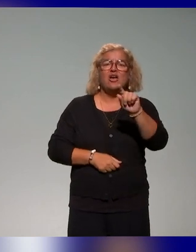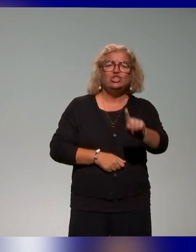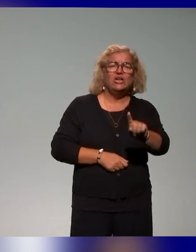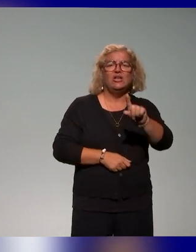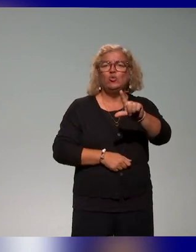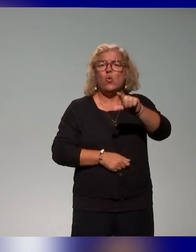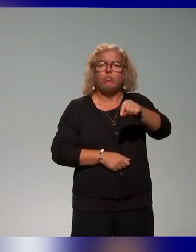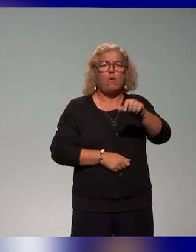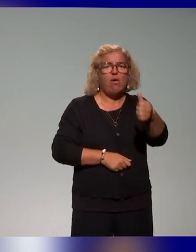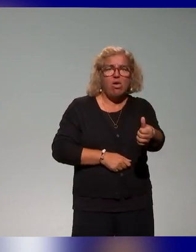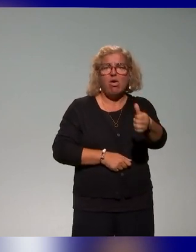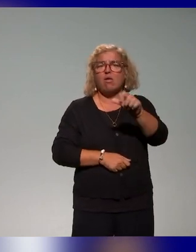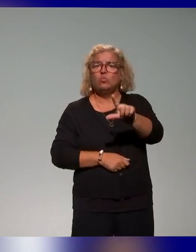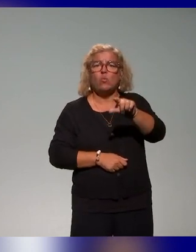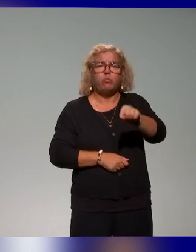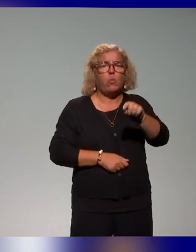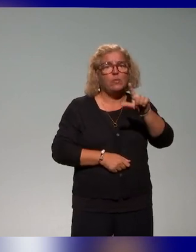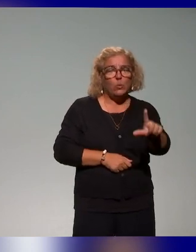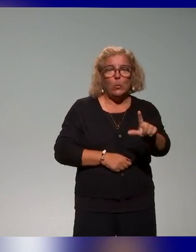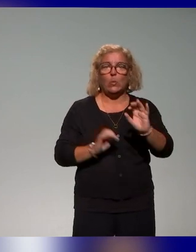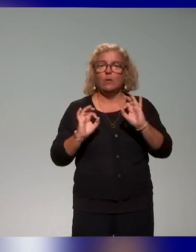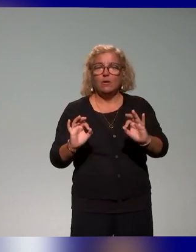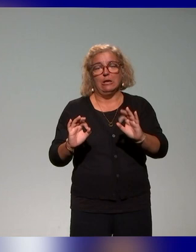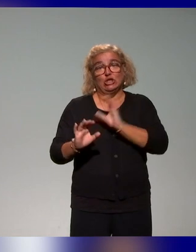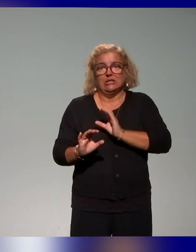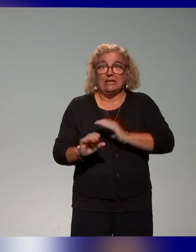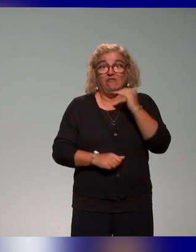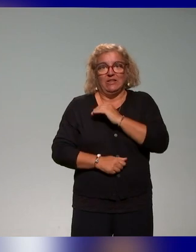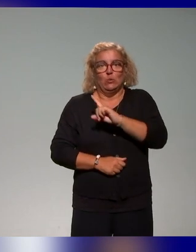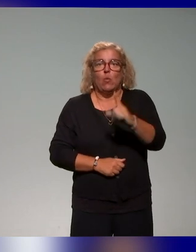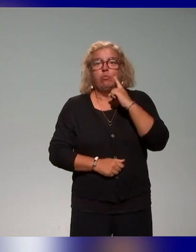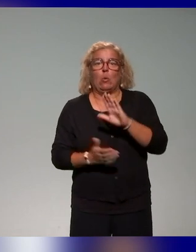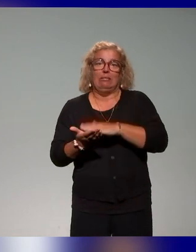2.2. Je vais essayer de ne pas parler trop vite pour les interprètes qui sont en face de moi.